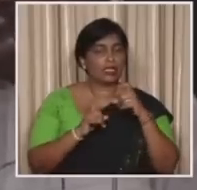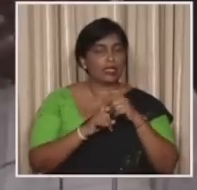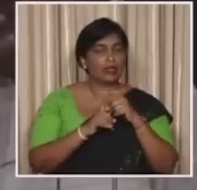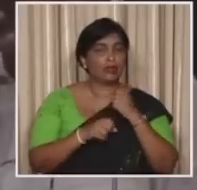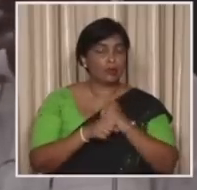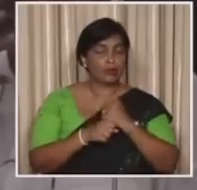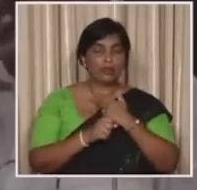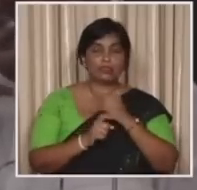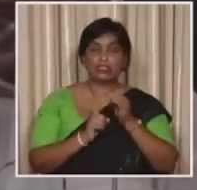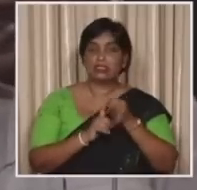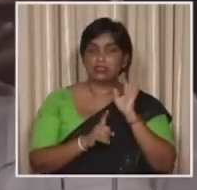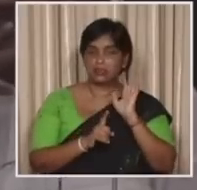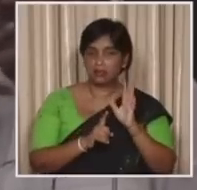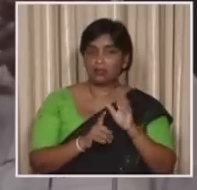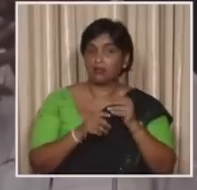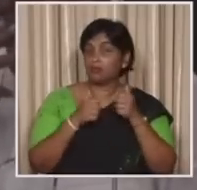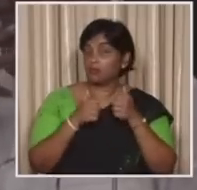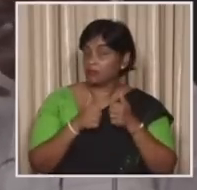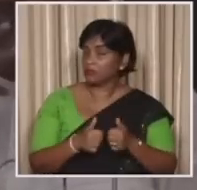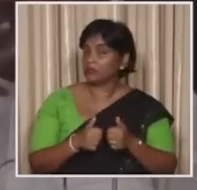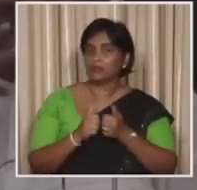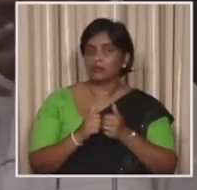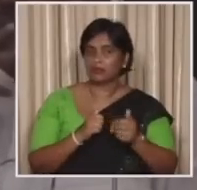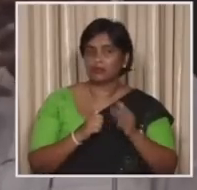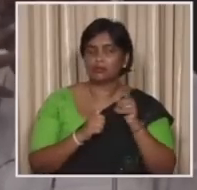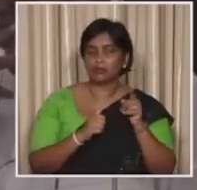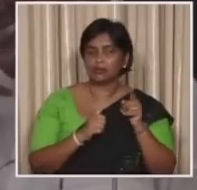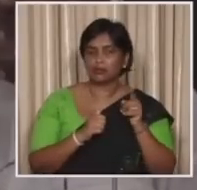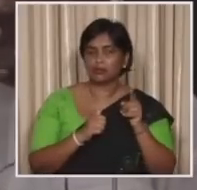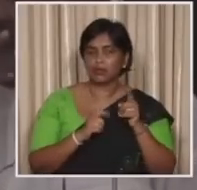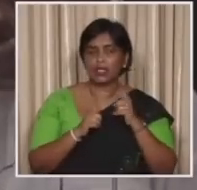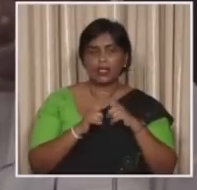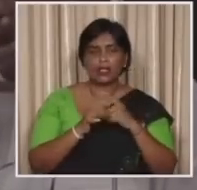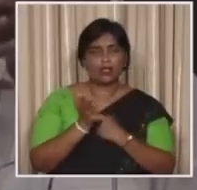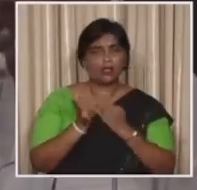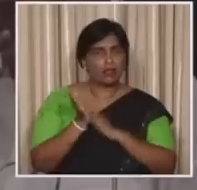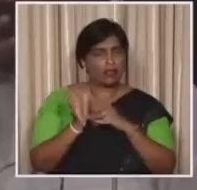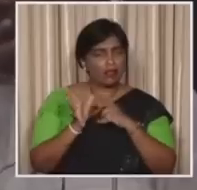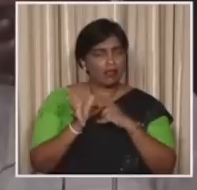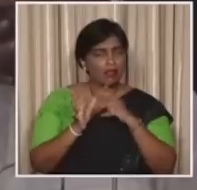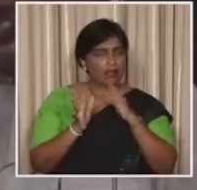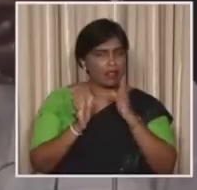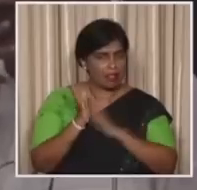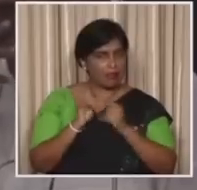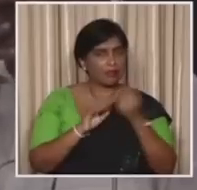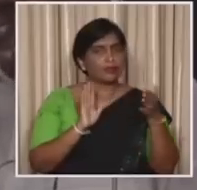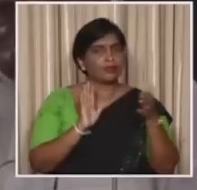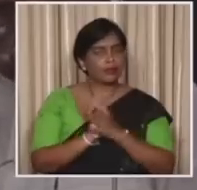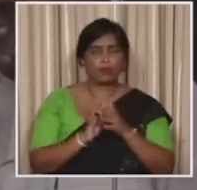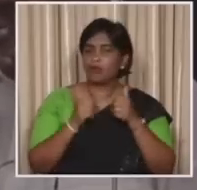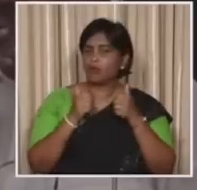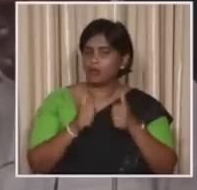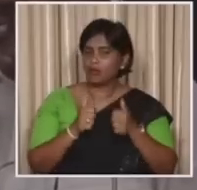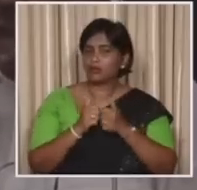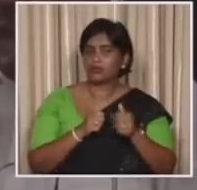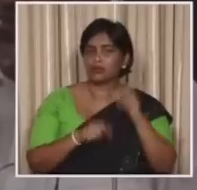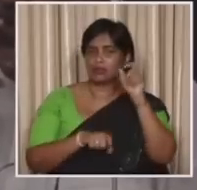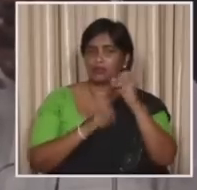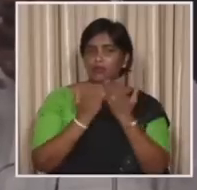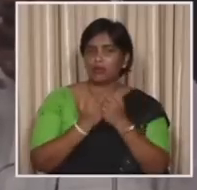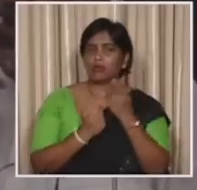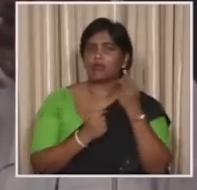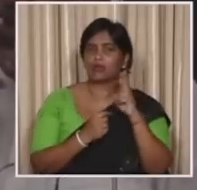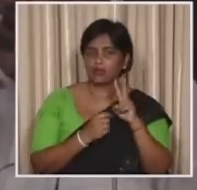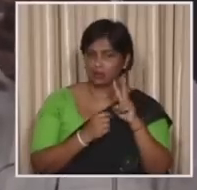තමයි සභාපති. ඉතාලම හොඳින් ඒක කළා මම හිතන්නේ එරාන් වික්‍රමන්ද මැතිතුමත් හිටියා අපිත් එක්ක. තාම හොඳට ඒ කළා 12 දෙනෙක්ගේ අනු